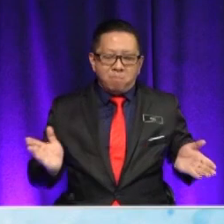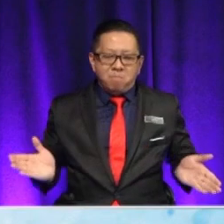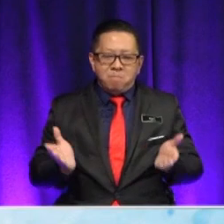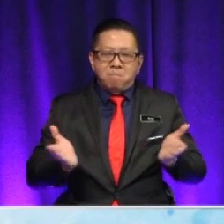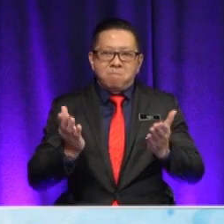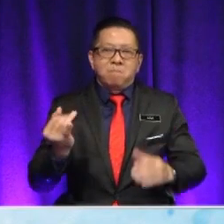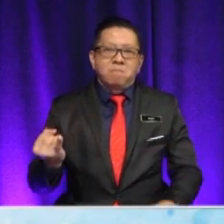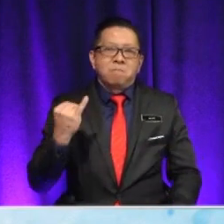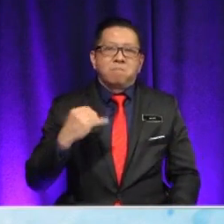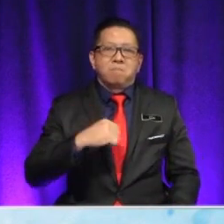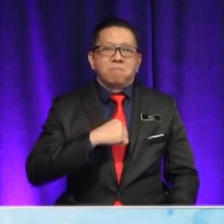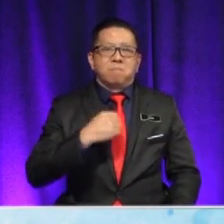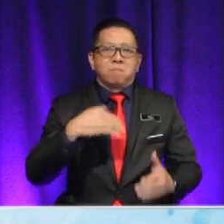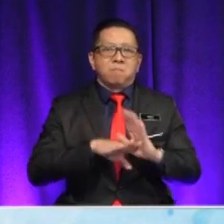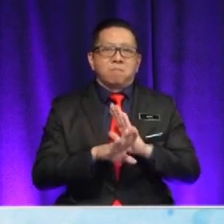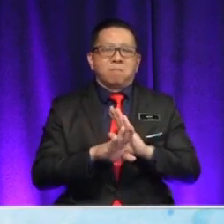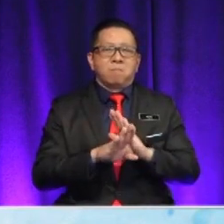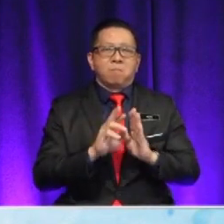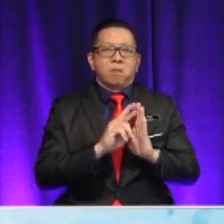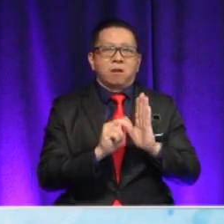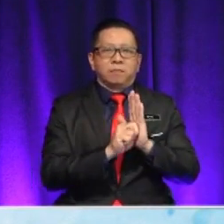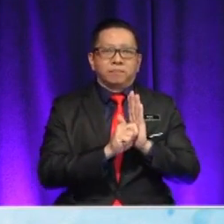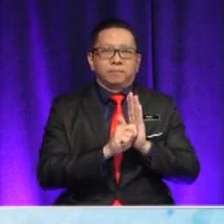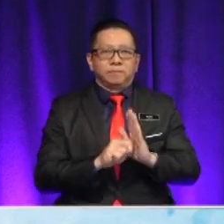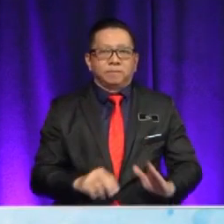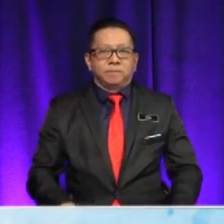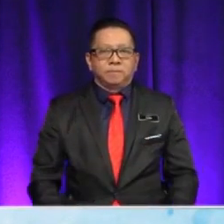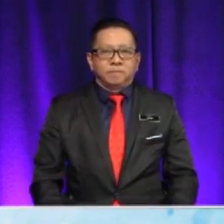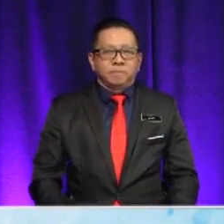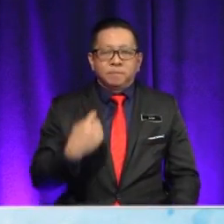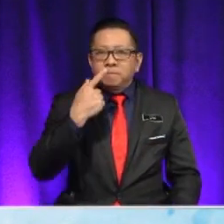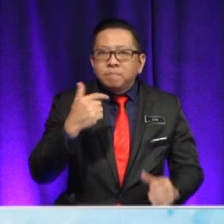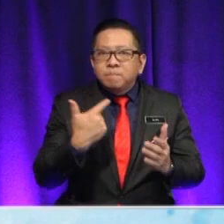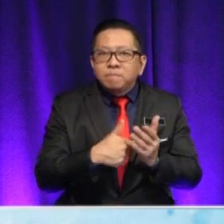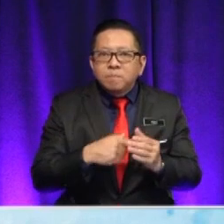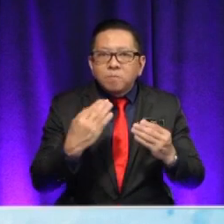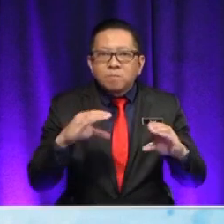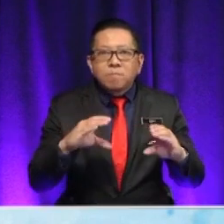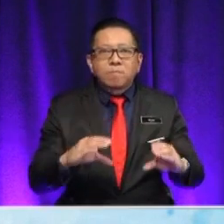ni dalam rukun negara kita ni? Silakan. Silakan. Siapa lagi nak cuba?